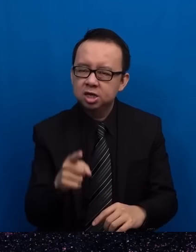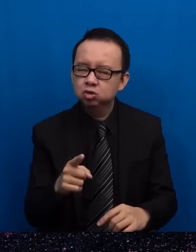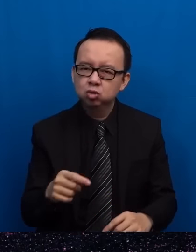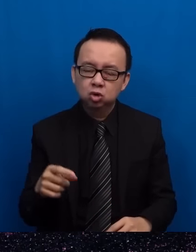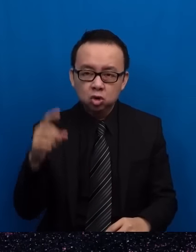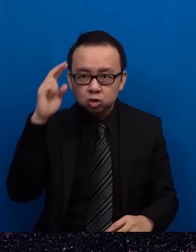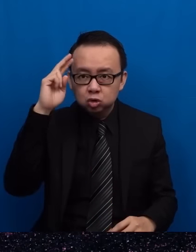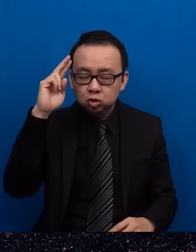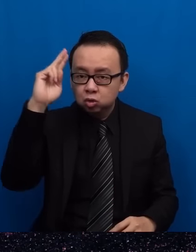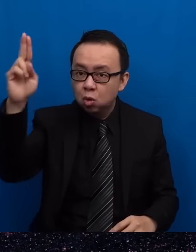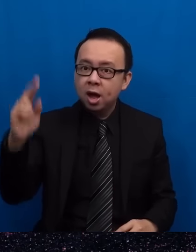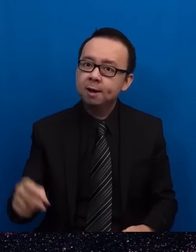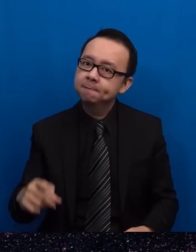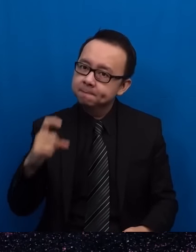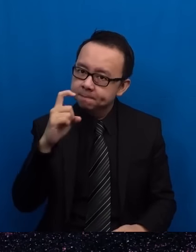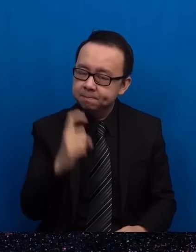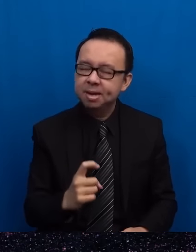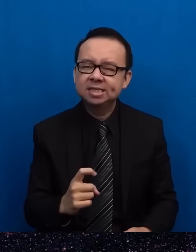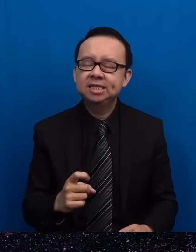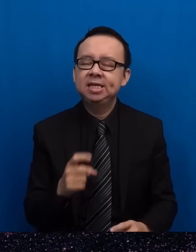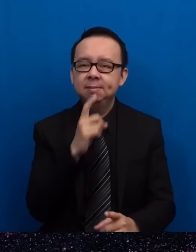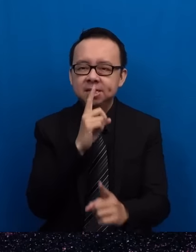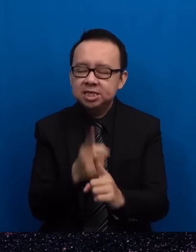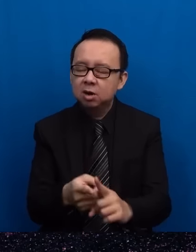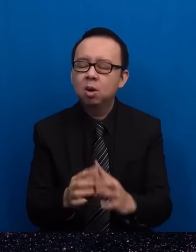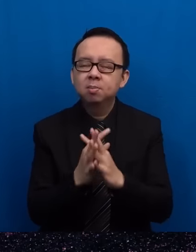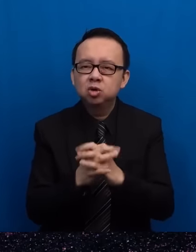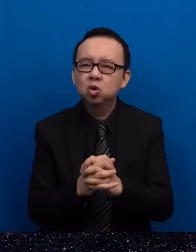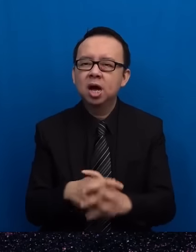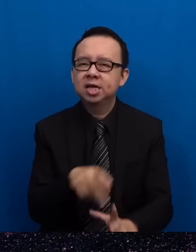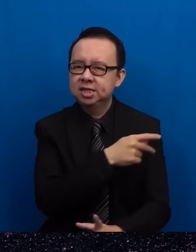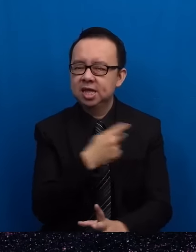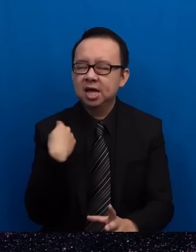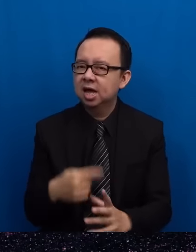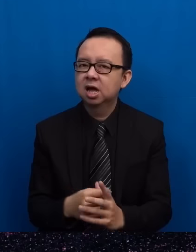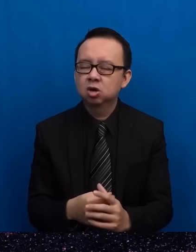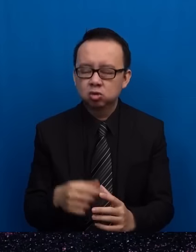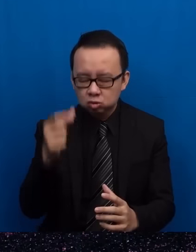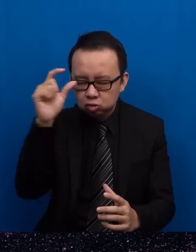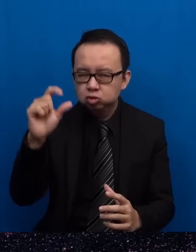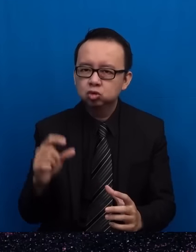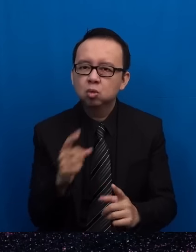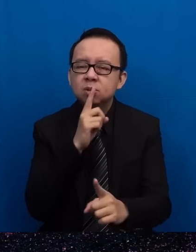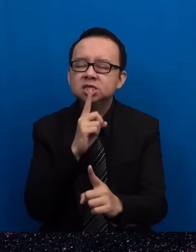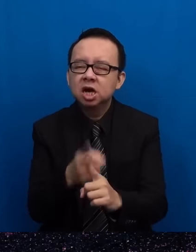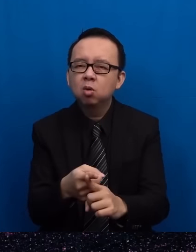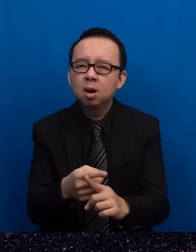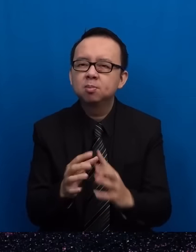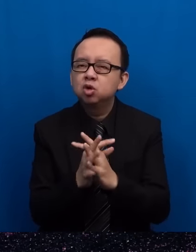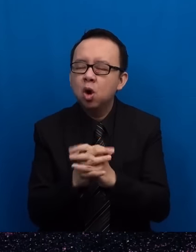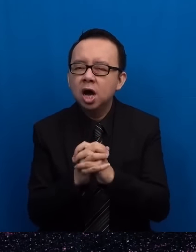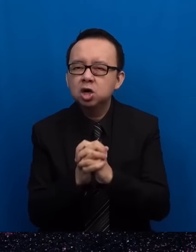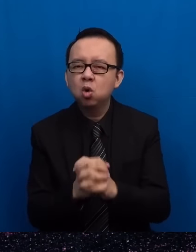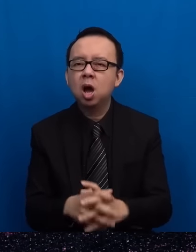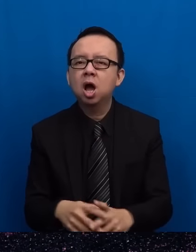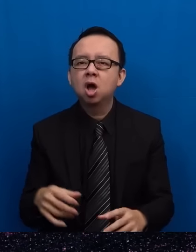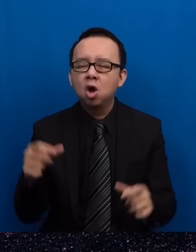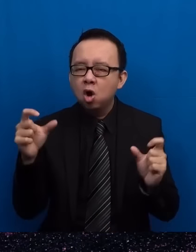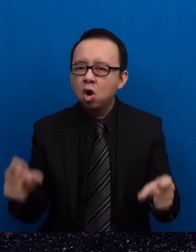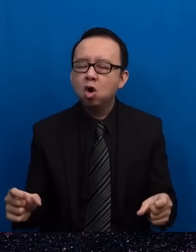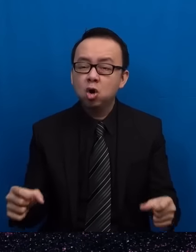menjawab satu persatu. Karena sudah menjadi tanggung jawab dan sukacita Roh Kudus. Untuk menjawab doa-doa orang benar. Jika dengan yakin